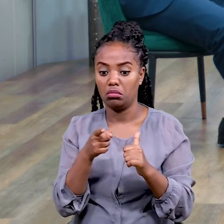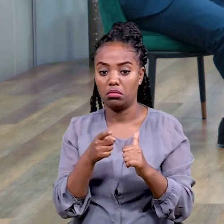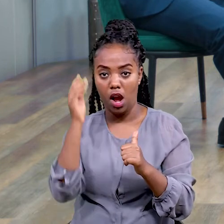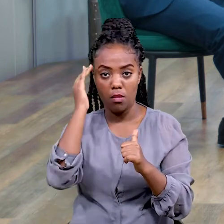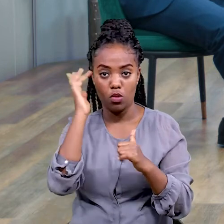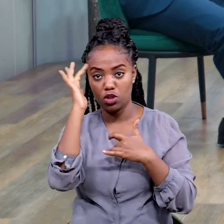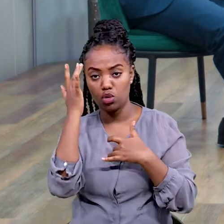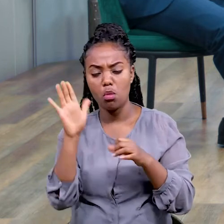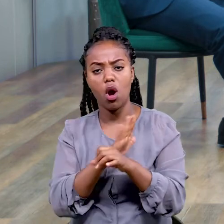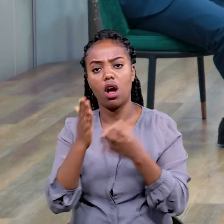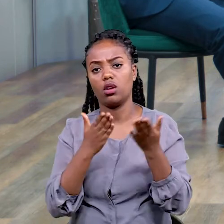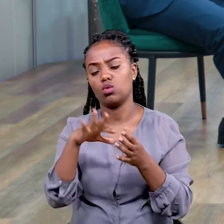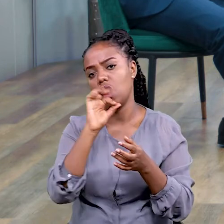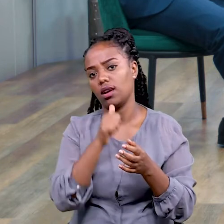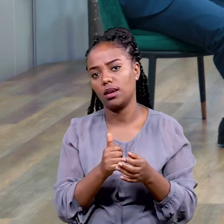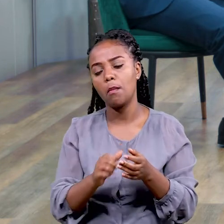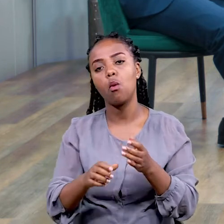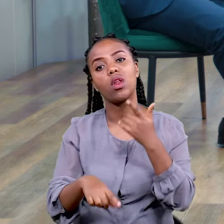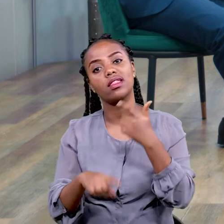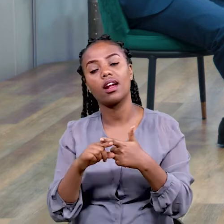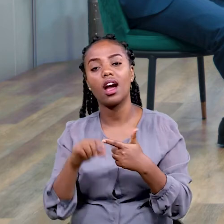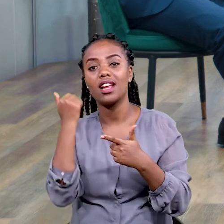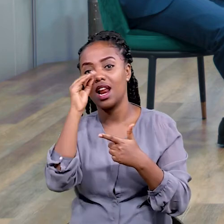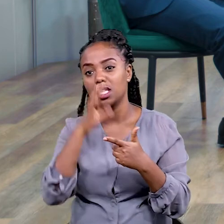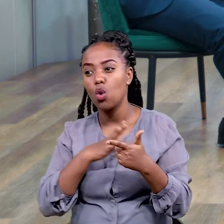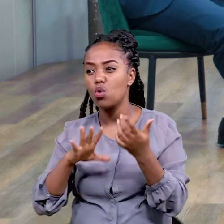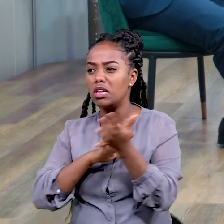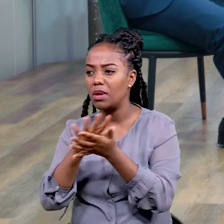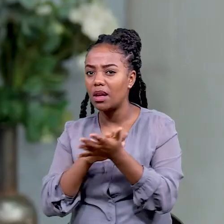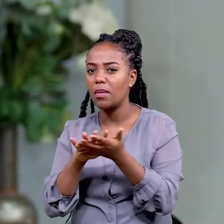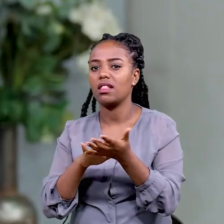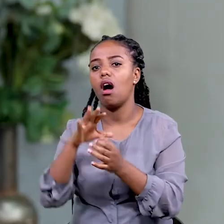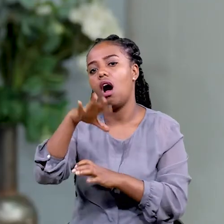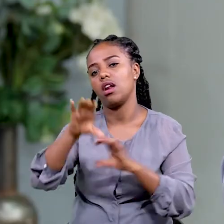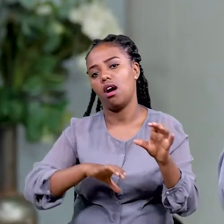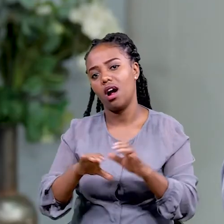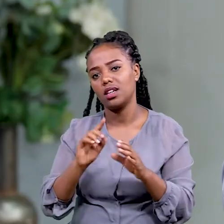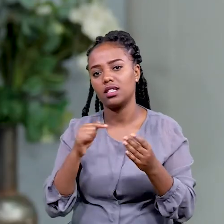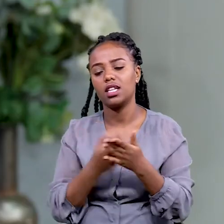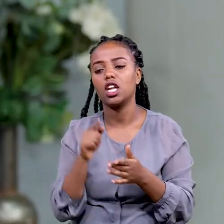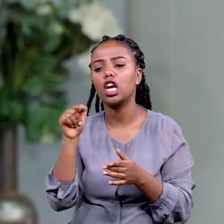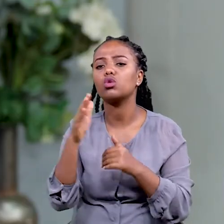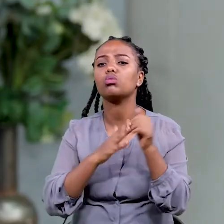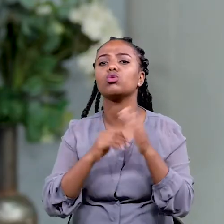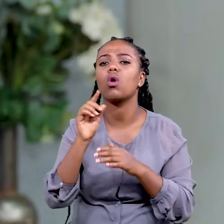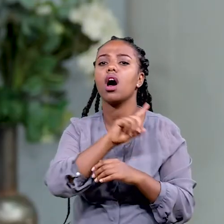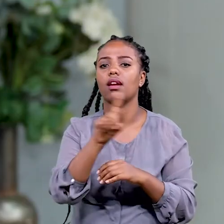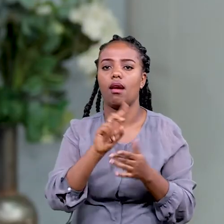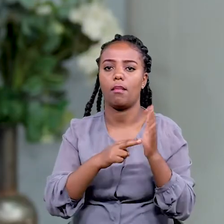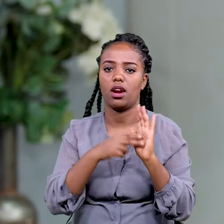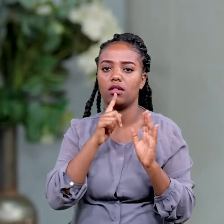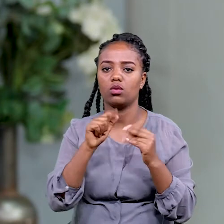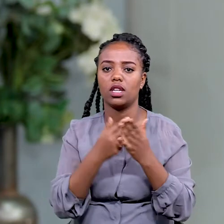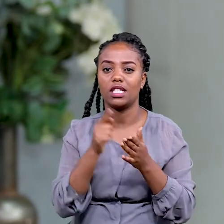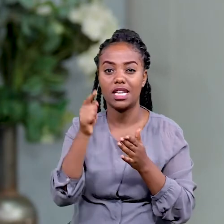አገልግሎት አያገኙም፣ ሁለተኛ ሌላ ሰው የበለጠ እንዲበጠበጥ እንዲረበሽ ያደርጋል። ስለዚህ ለነሱ ምቹ አይደለም ማለት ነው። ስለዚህ